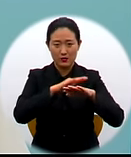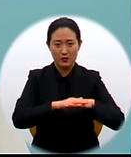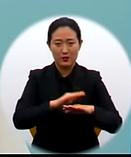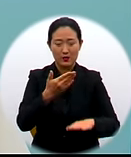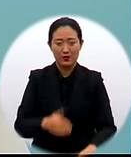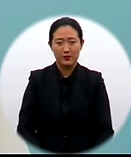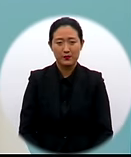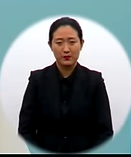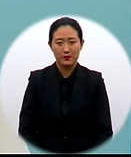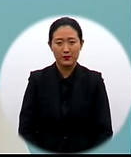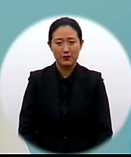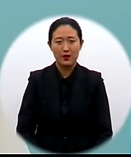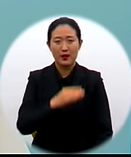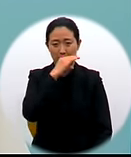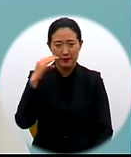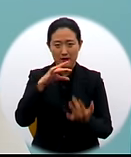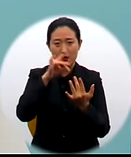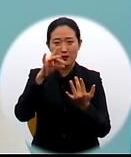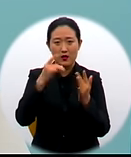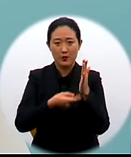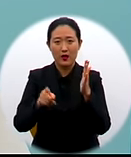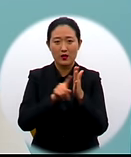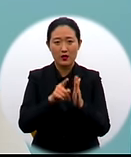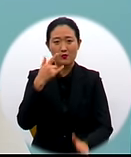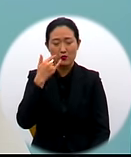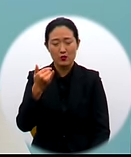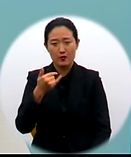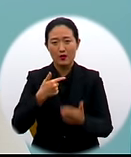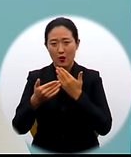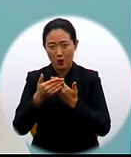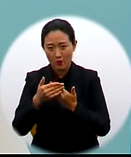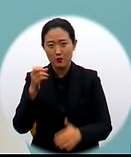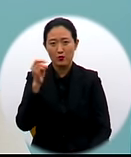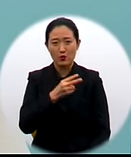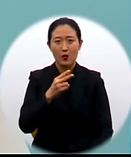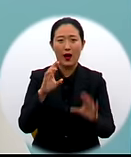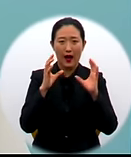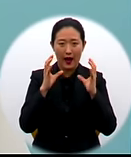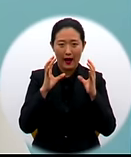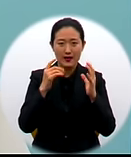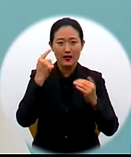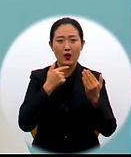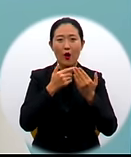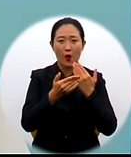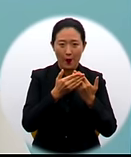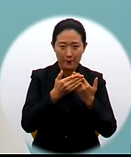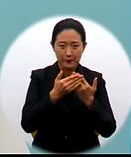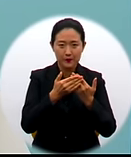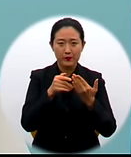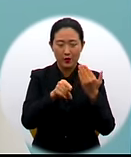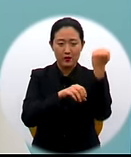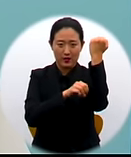아이들이 올바른 선택을 하기 위해서는 부모의 경험뿐만 아니라 아이들의 시간에서 얻게 될 경험도 예측하고